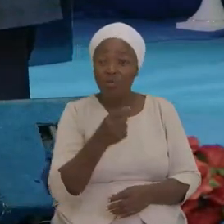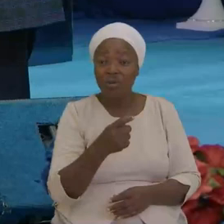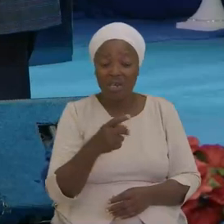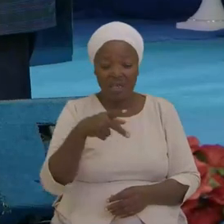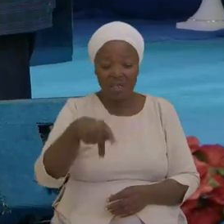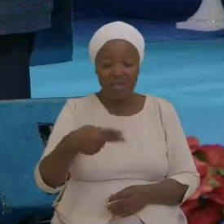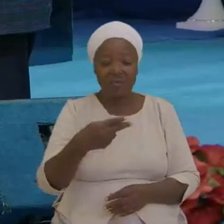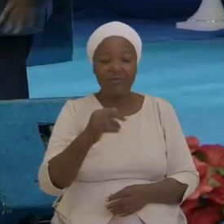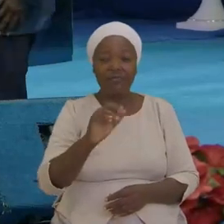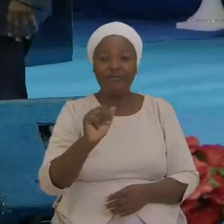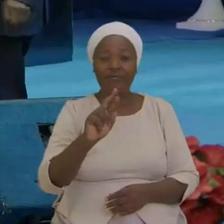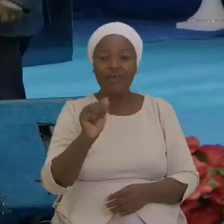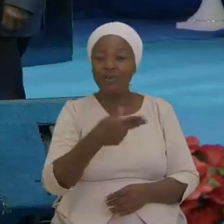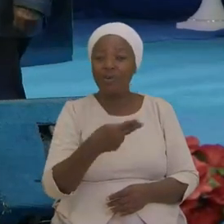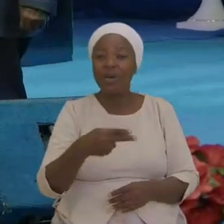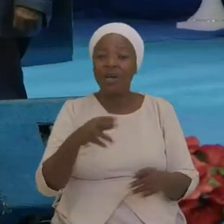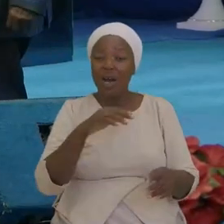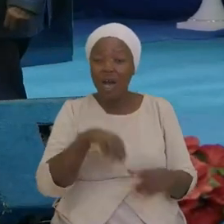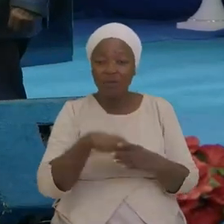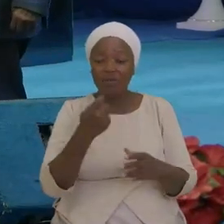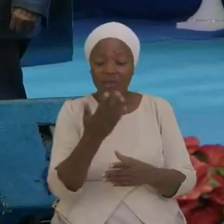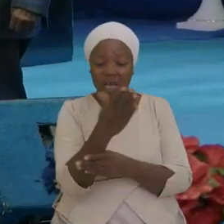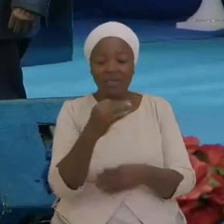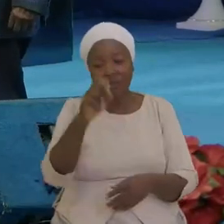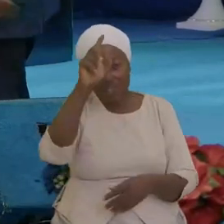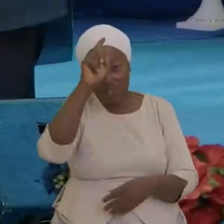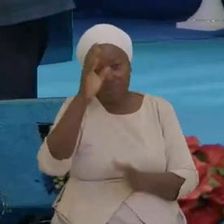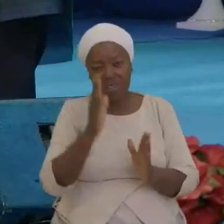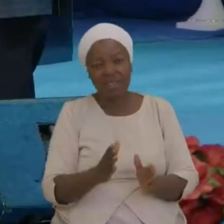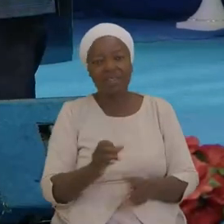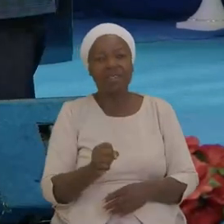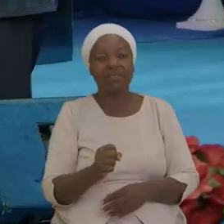Non seulement Pharaon, mais de la main des Égyptiens.